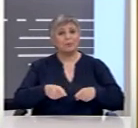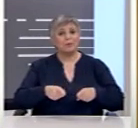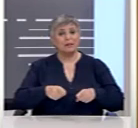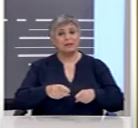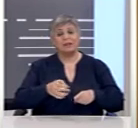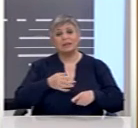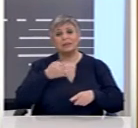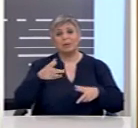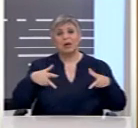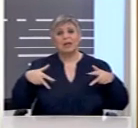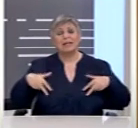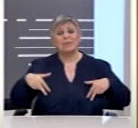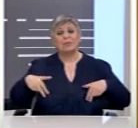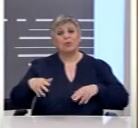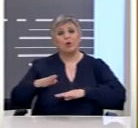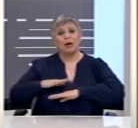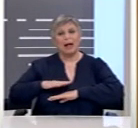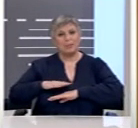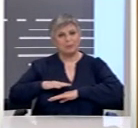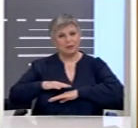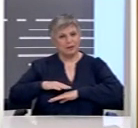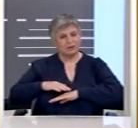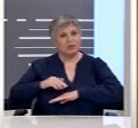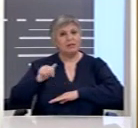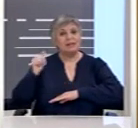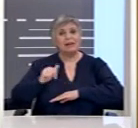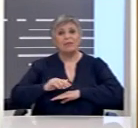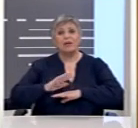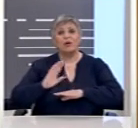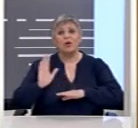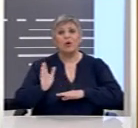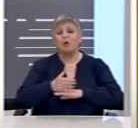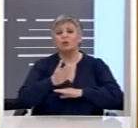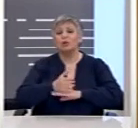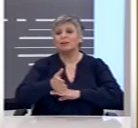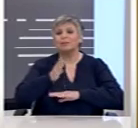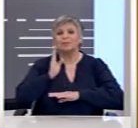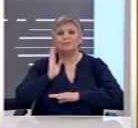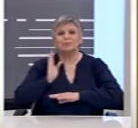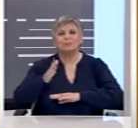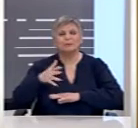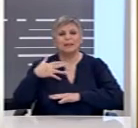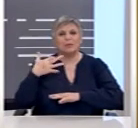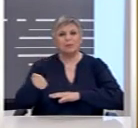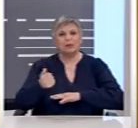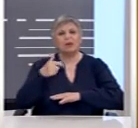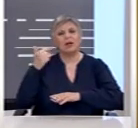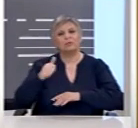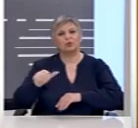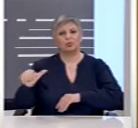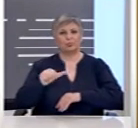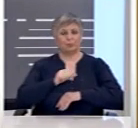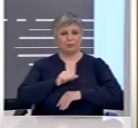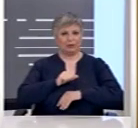τότε Εθνικής Αμήνης το δικαίωμα να άρει τις ποινικές διώξεις κατά των υπευθύνων της Κυπριακής τραγωδίας. Ύστερα